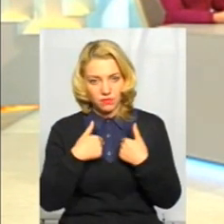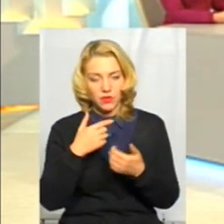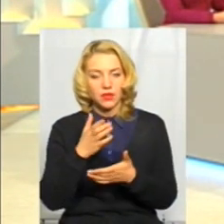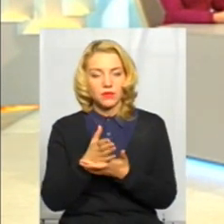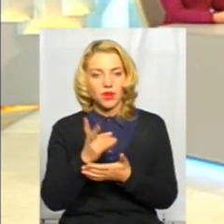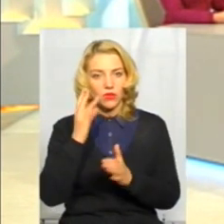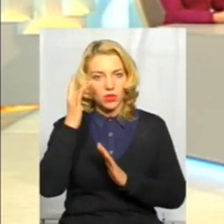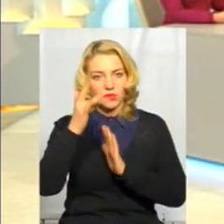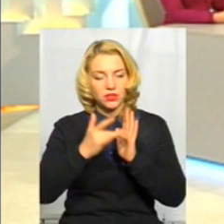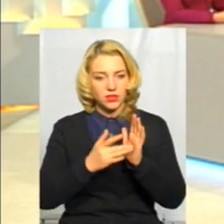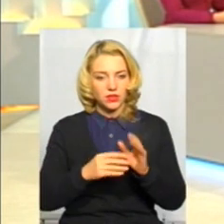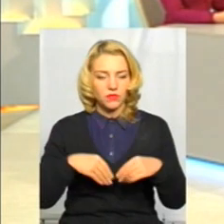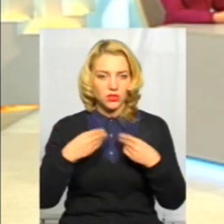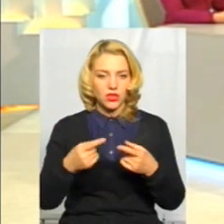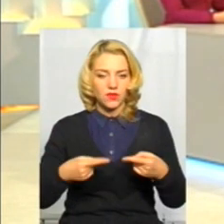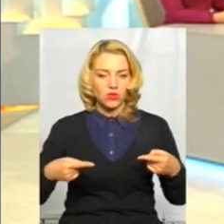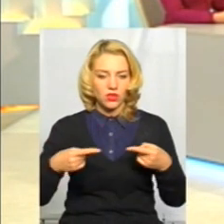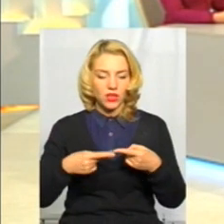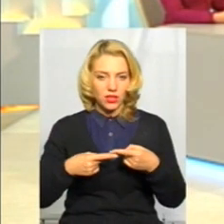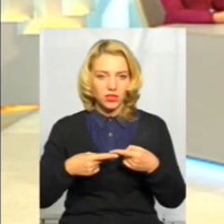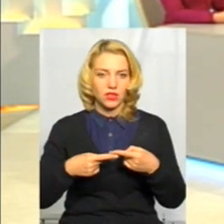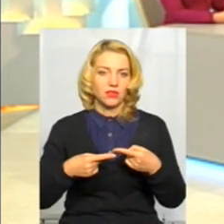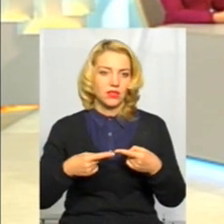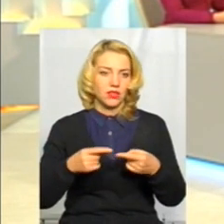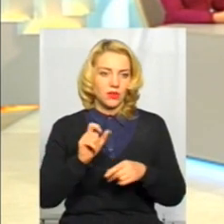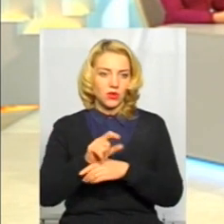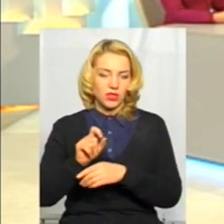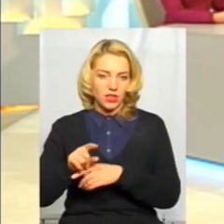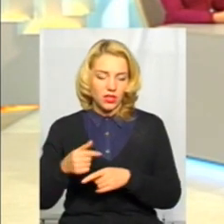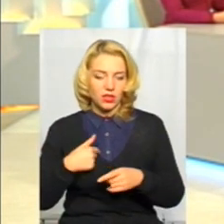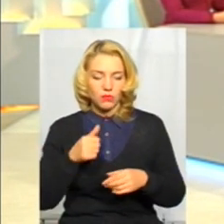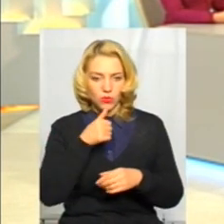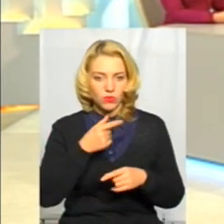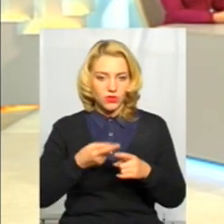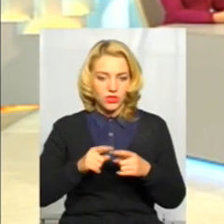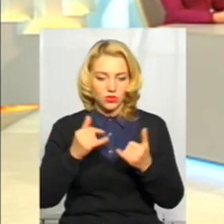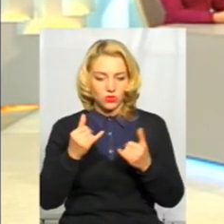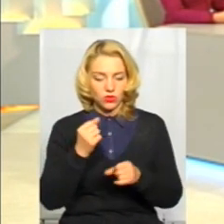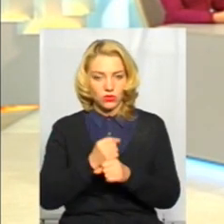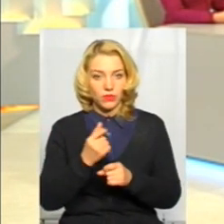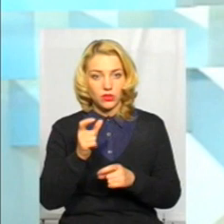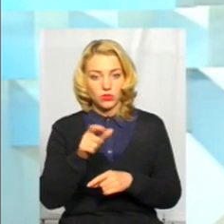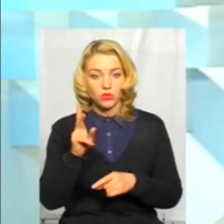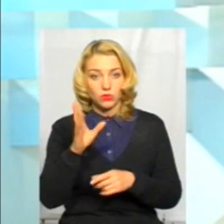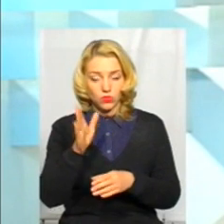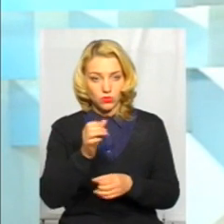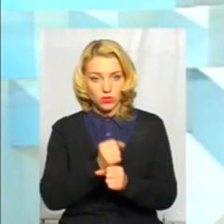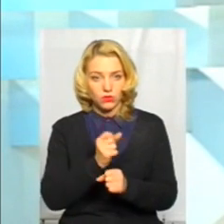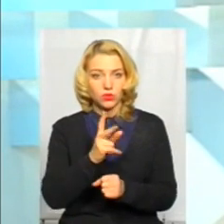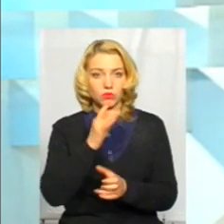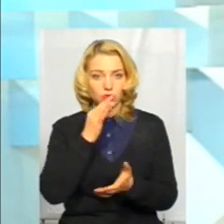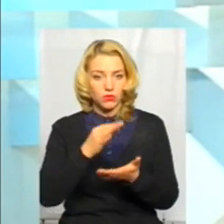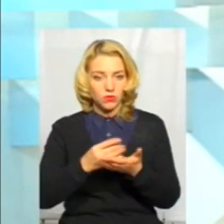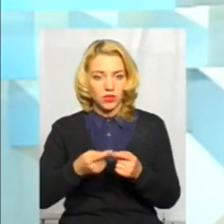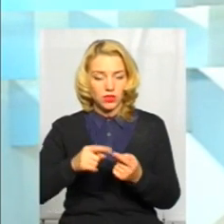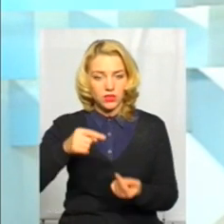маю на меті поставити певні конкретні критерії. Сьогодні я це пробував вже зробити. І ті особи, які будуть працювати, які будуть відповідати